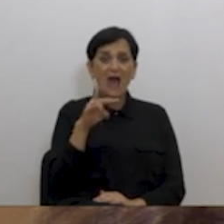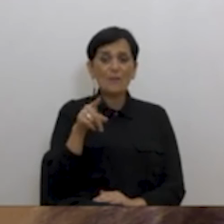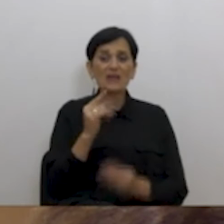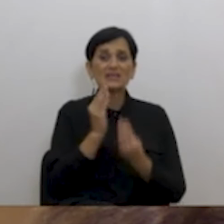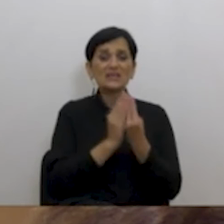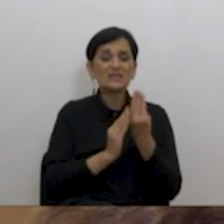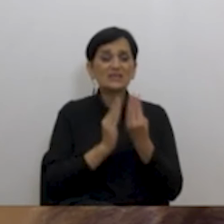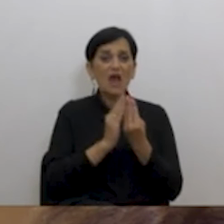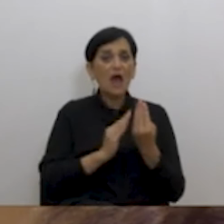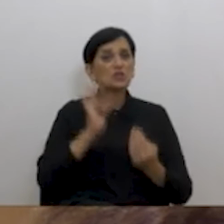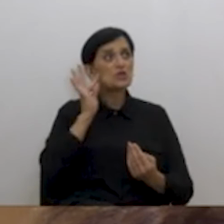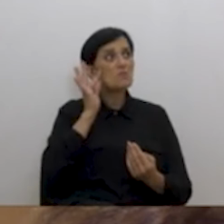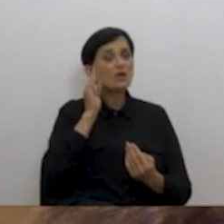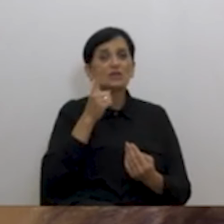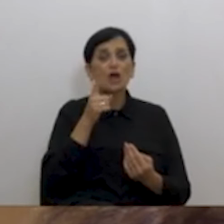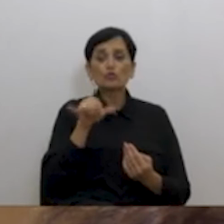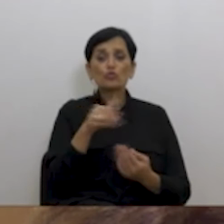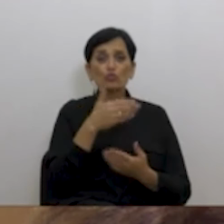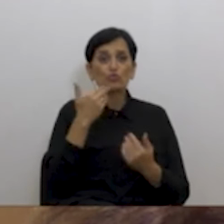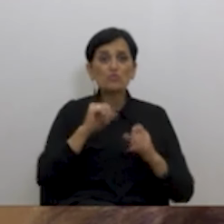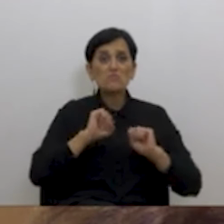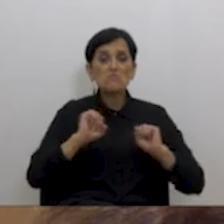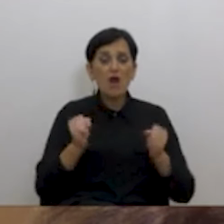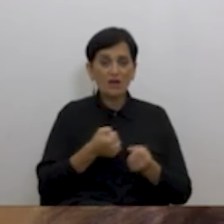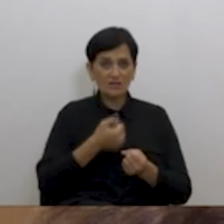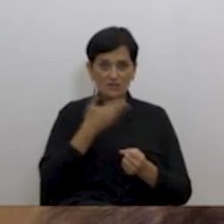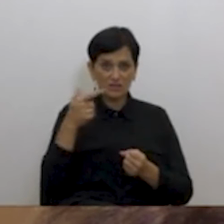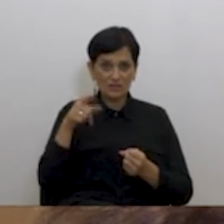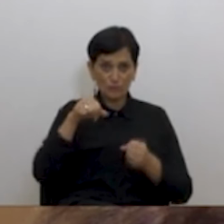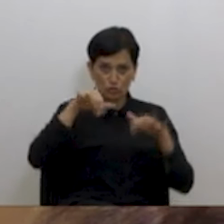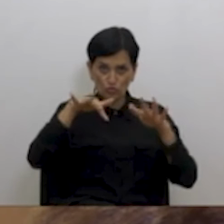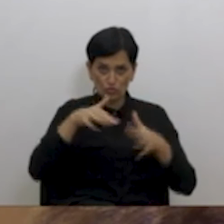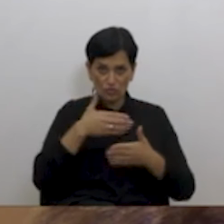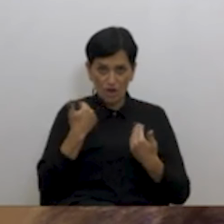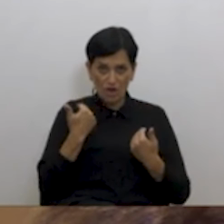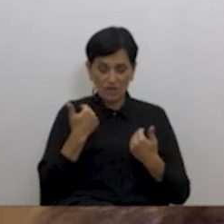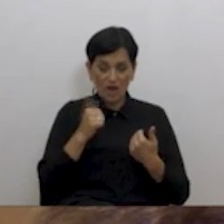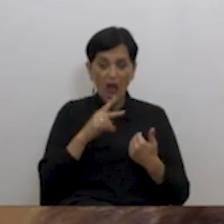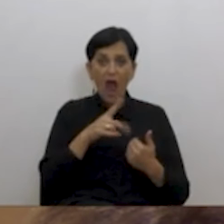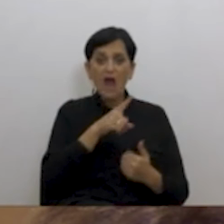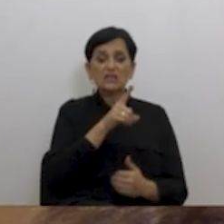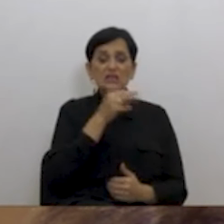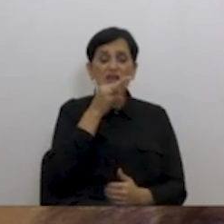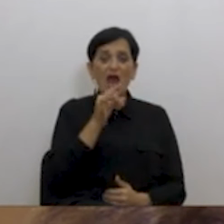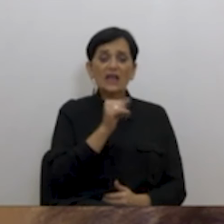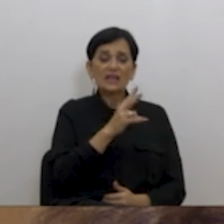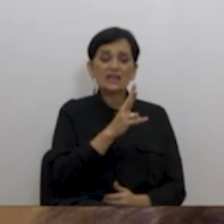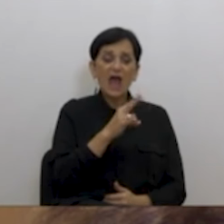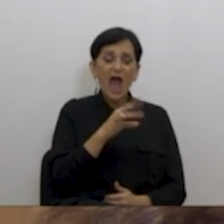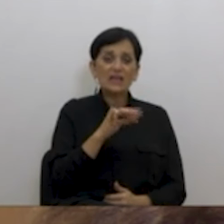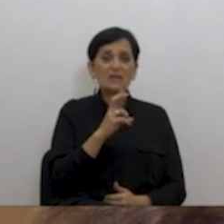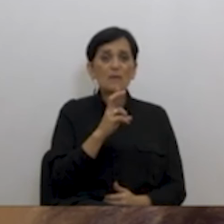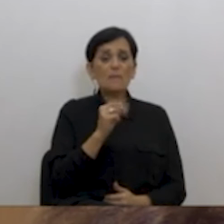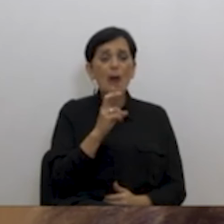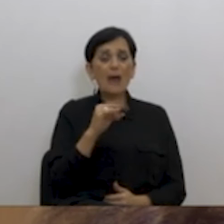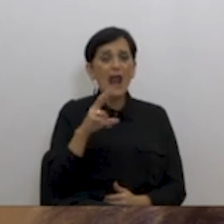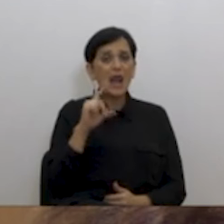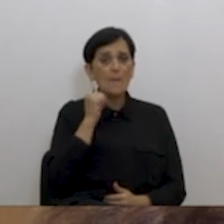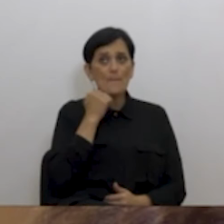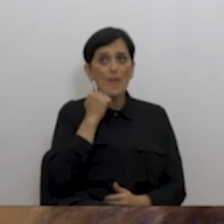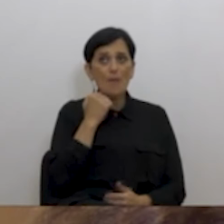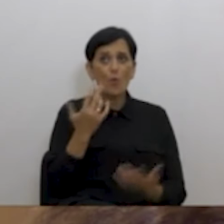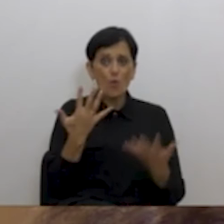ენატრება და რატომ არ აქვს იცით? იმიტომ რომ მაცივარი არ არის და შუქი არ არის. ან რას ეტყვით ნანის და ბაბალებებს რომელსაც